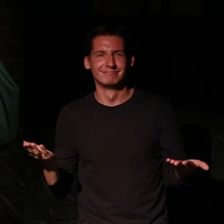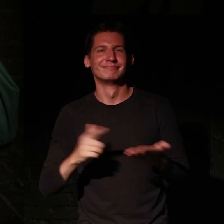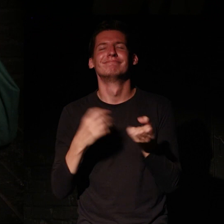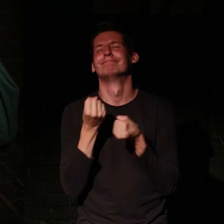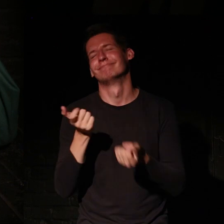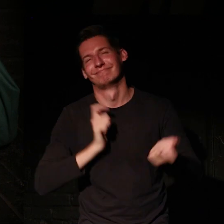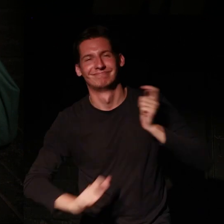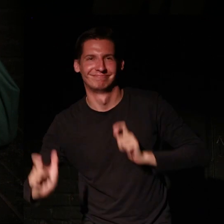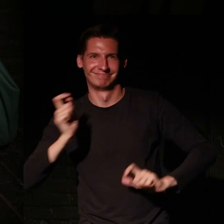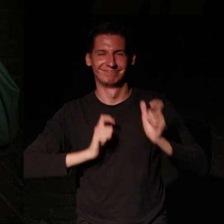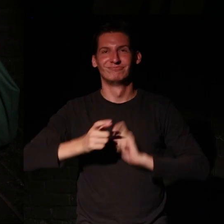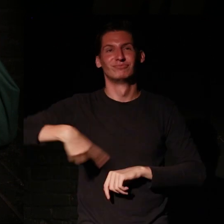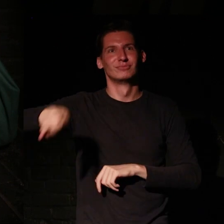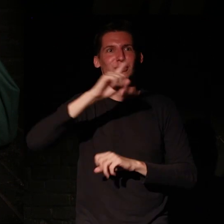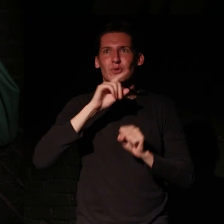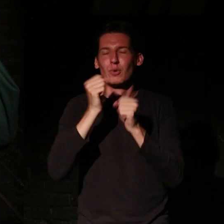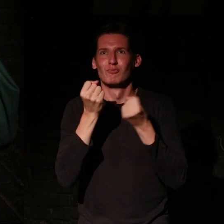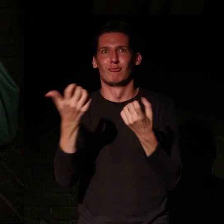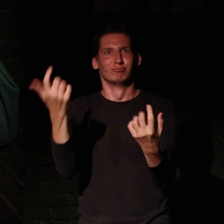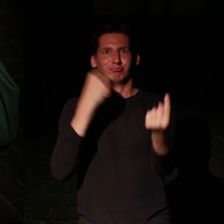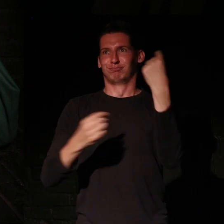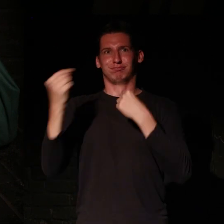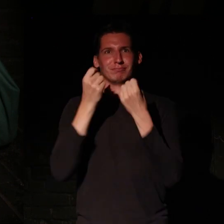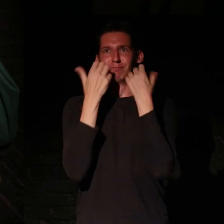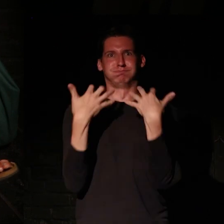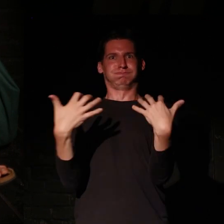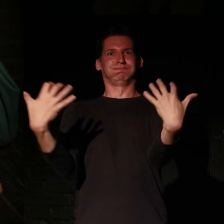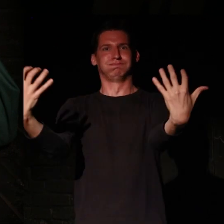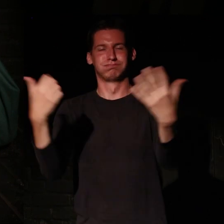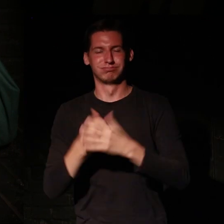się cieszę, że Państwo tak licznie przybyli.